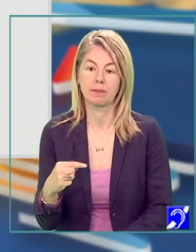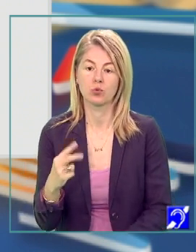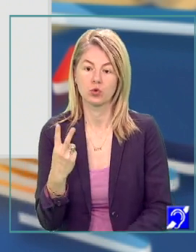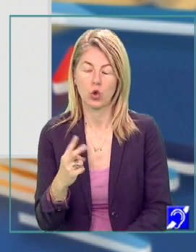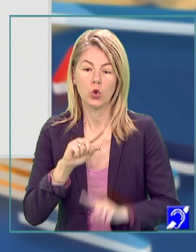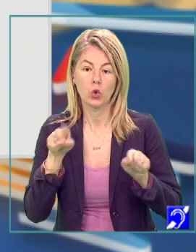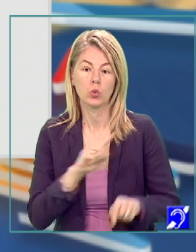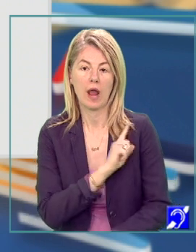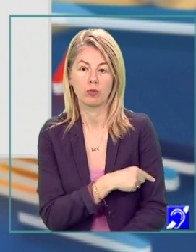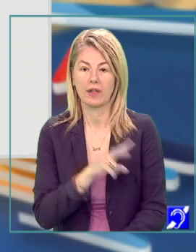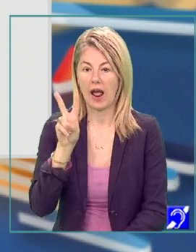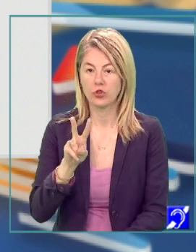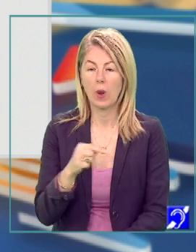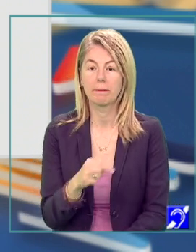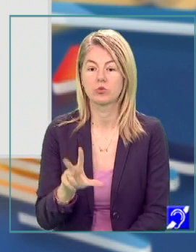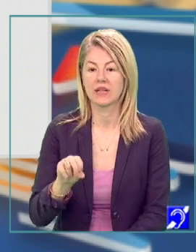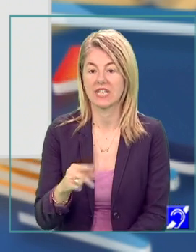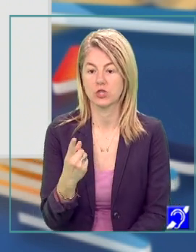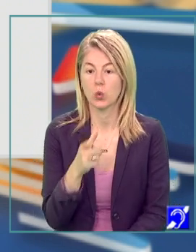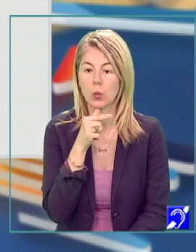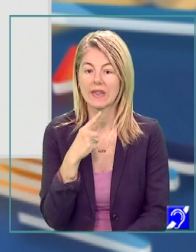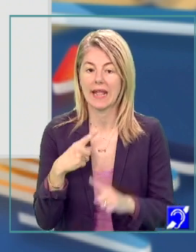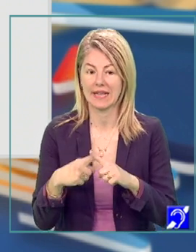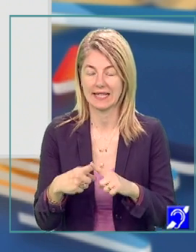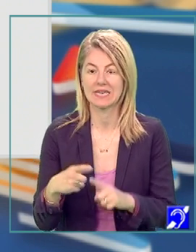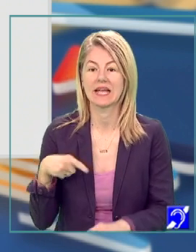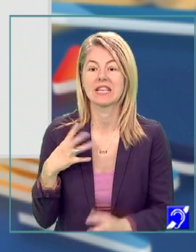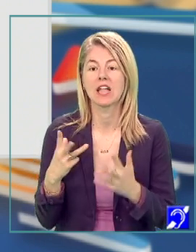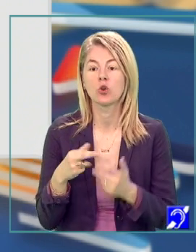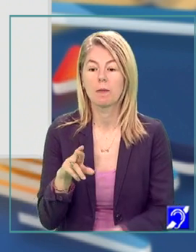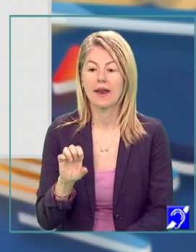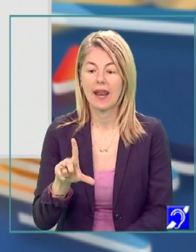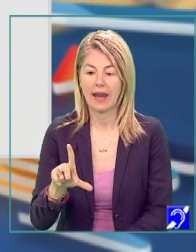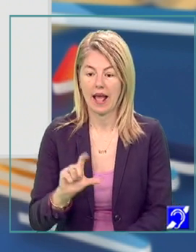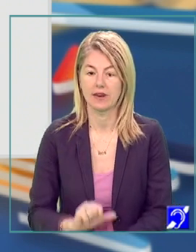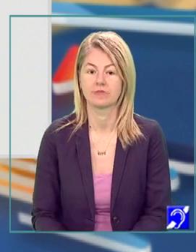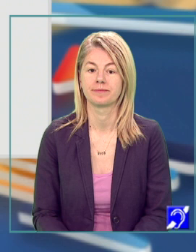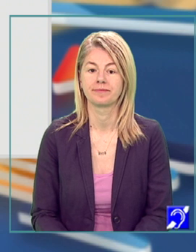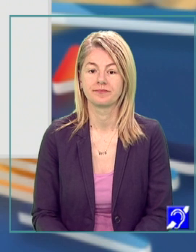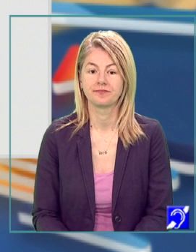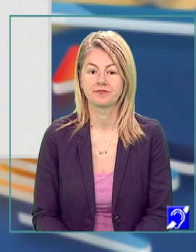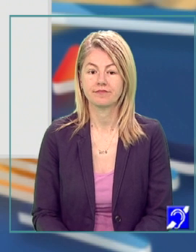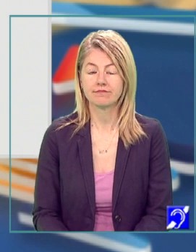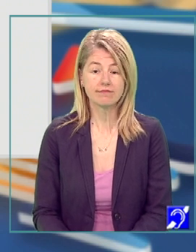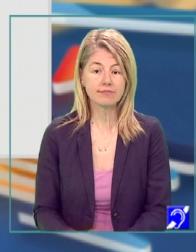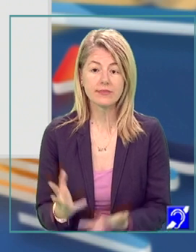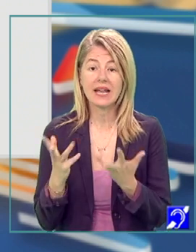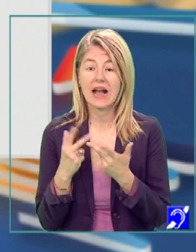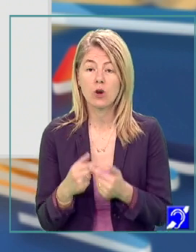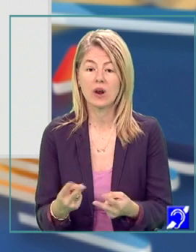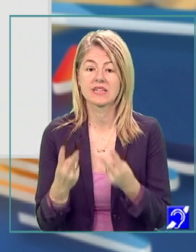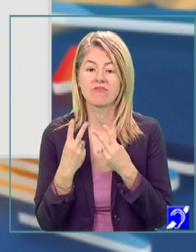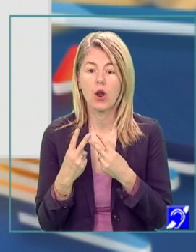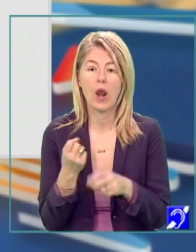la pătrat minus 31, unde X este un număr real.